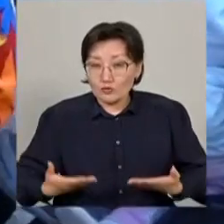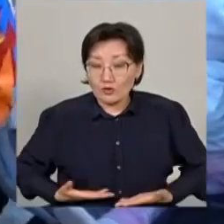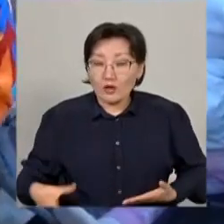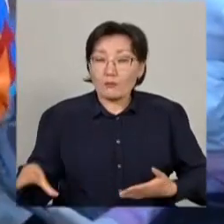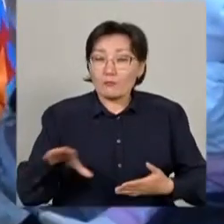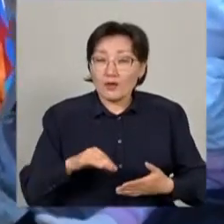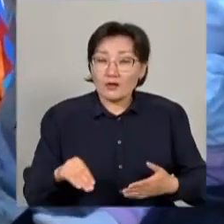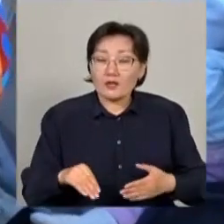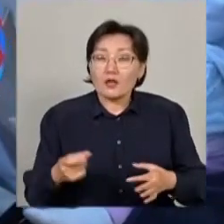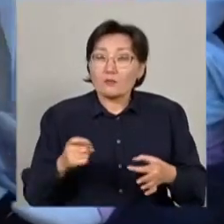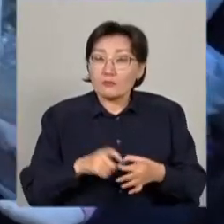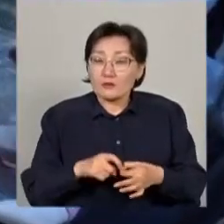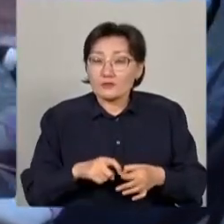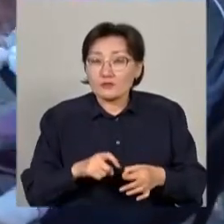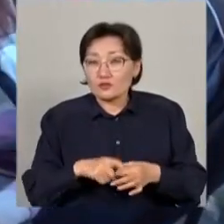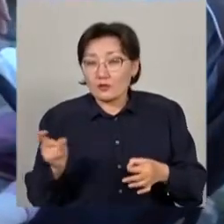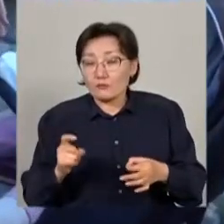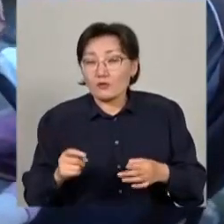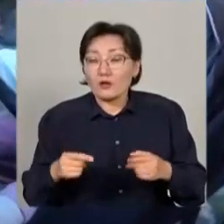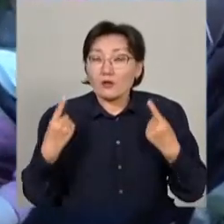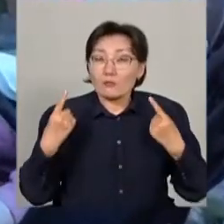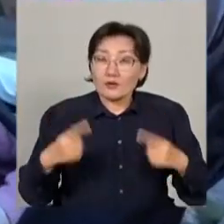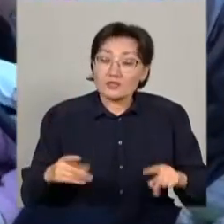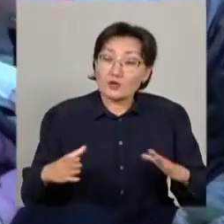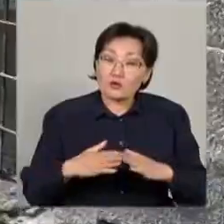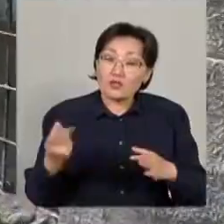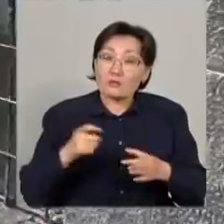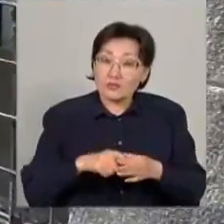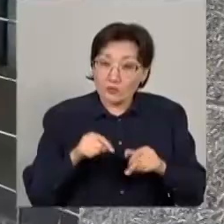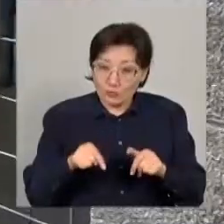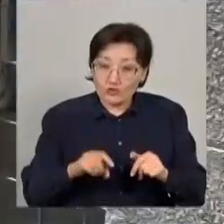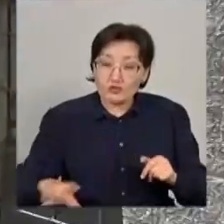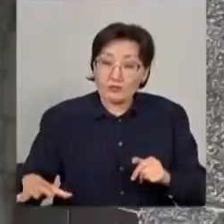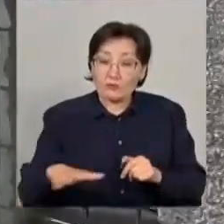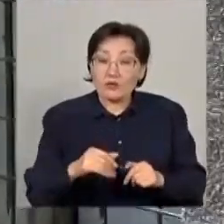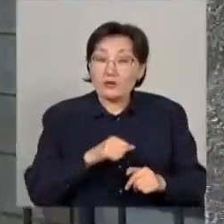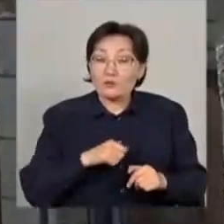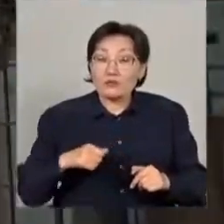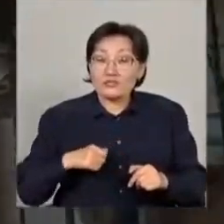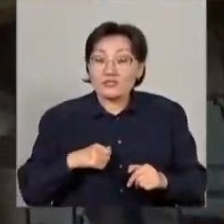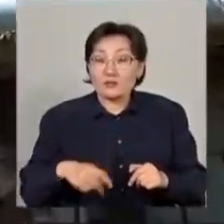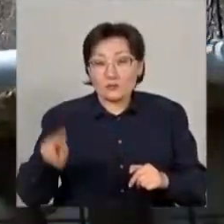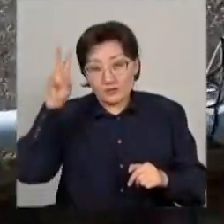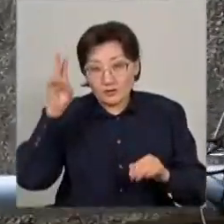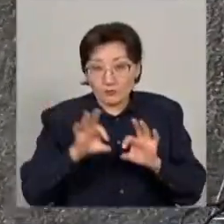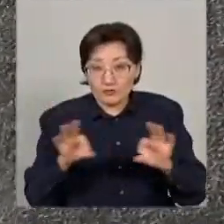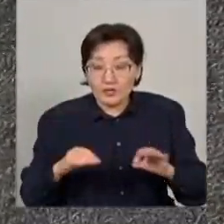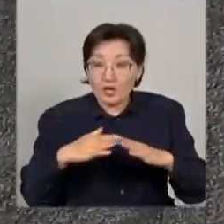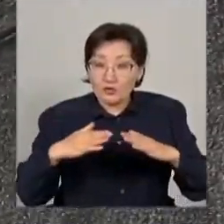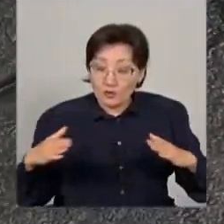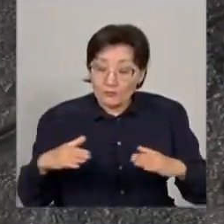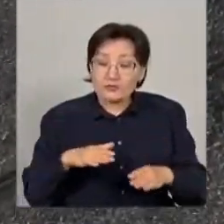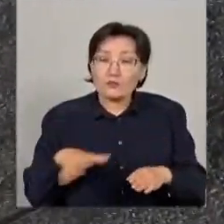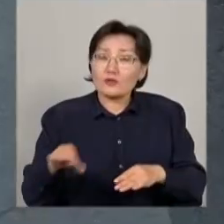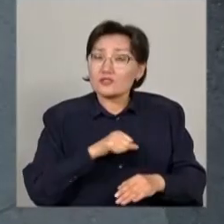Қазір пропискада қайда тұрасыңдар? Басқа осы жерлерде ана бір үйлерге тұрғанбыз осы жерден. Өзіміз канализация шығарып, өзіміз істеп алдық. Төбесінде өзіміз жауып алдық,